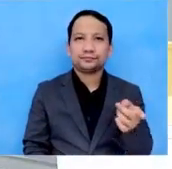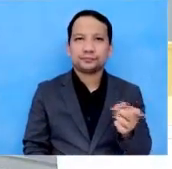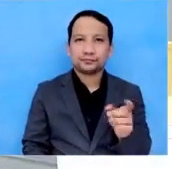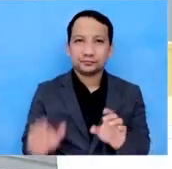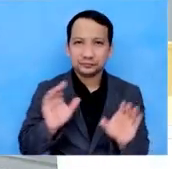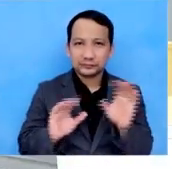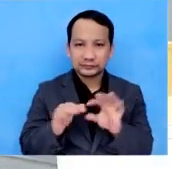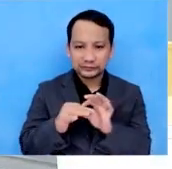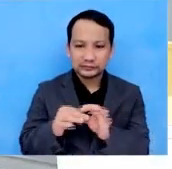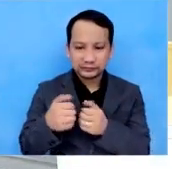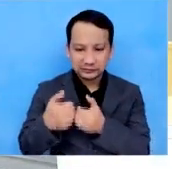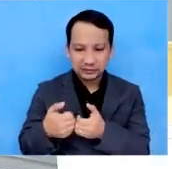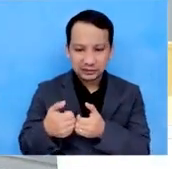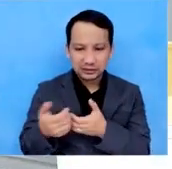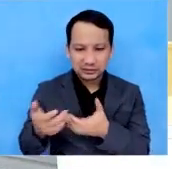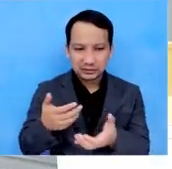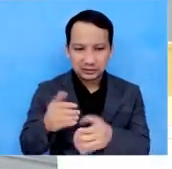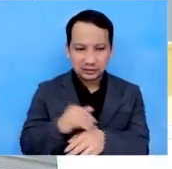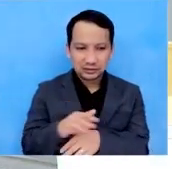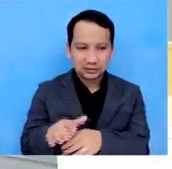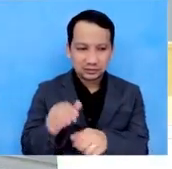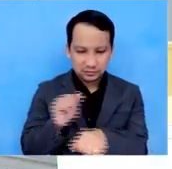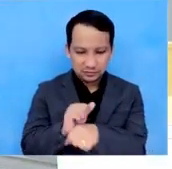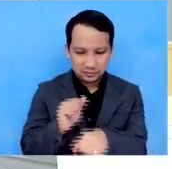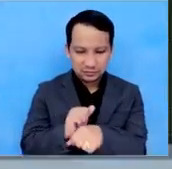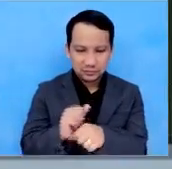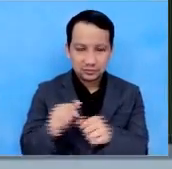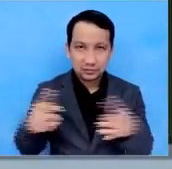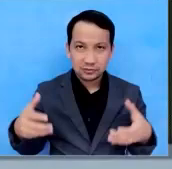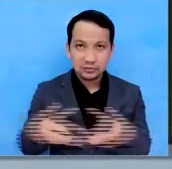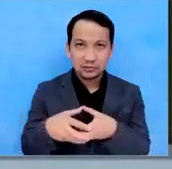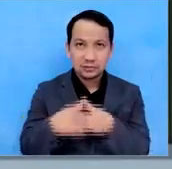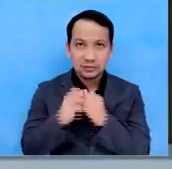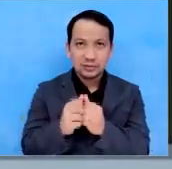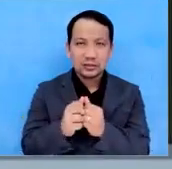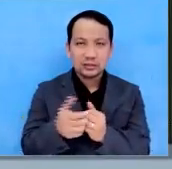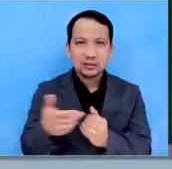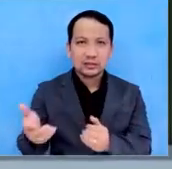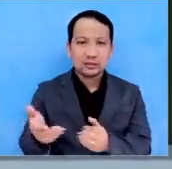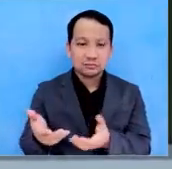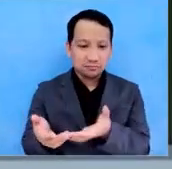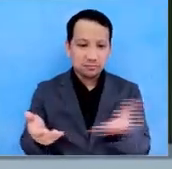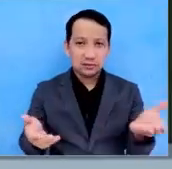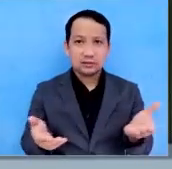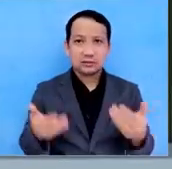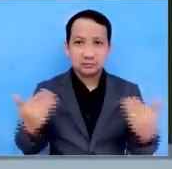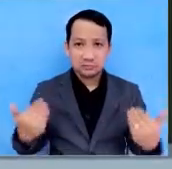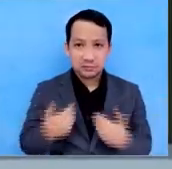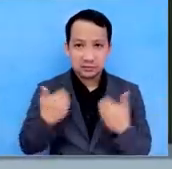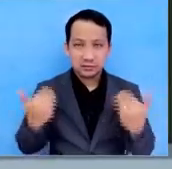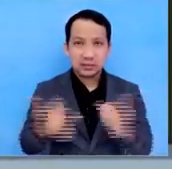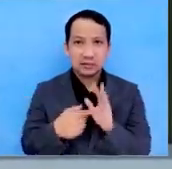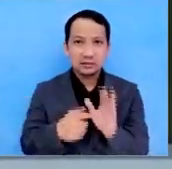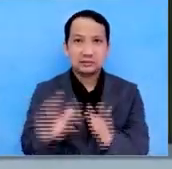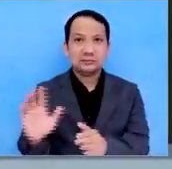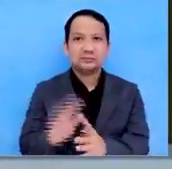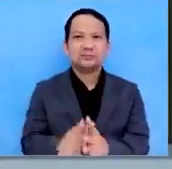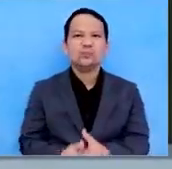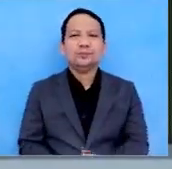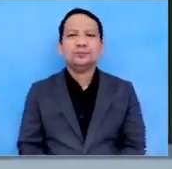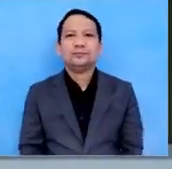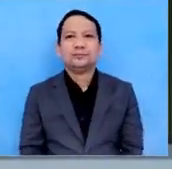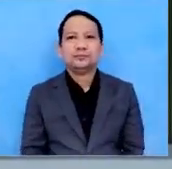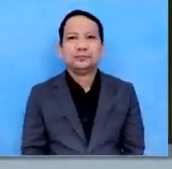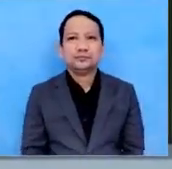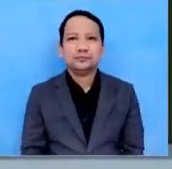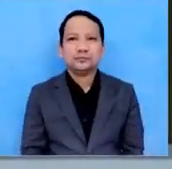tsaka yung working dynamic ninyong tatlo bilang kayo yung mas nakababata dito sa sitcom? Oh. Oh. Well, si Vito po, ilang